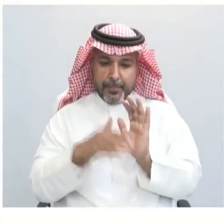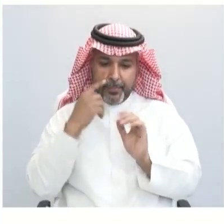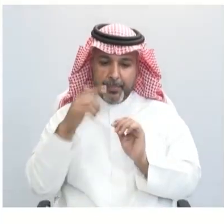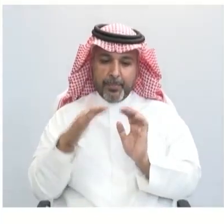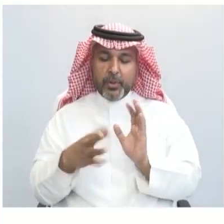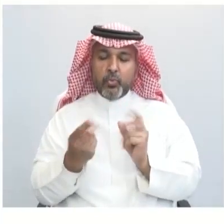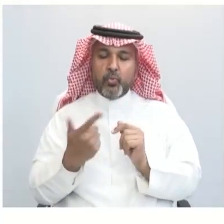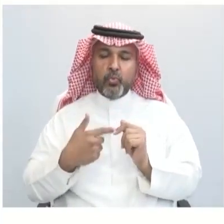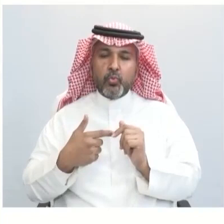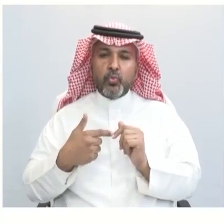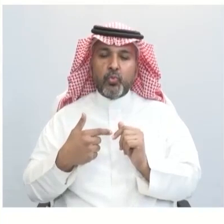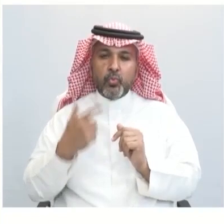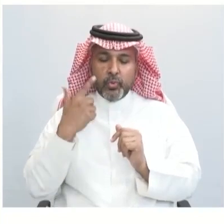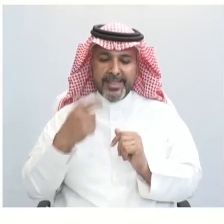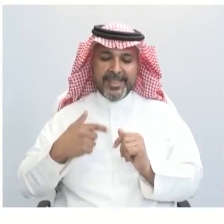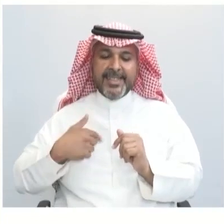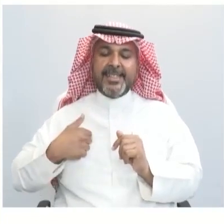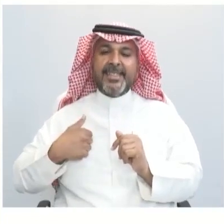نيم،